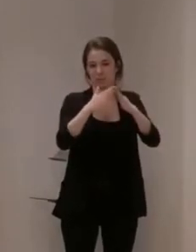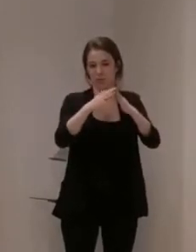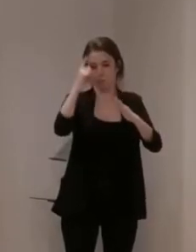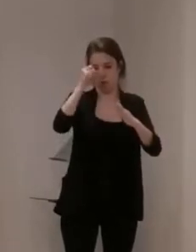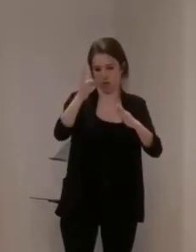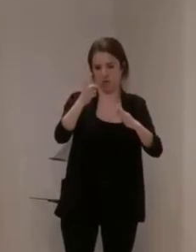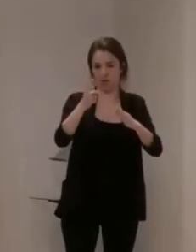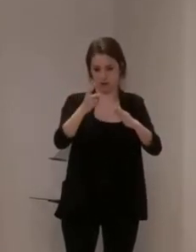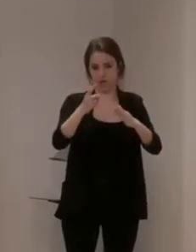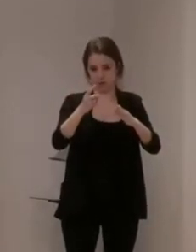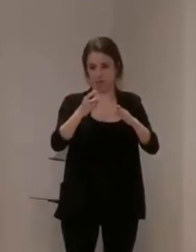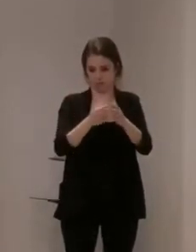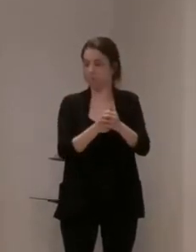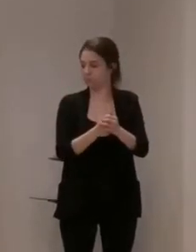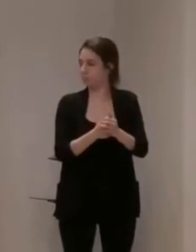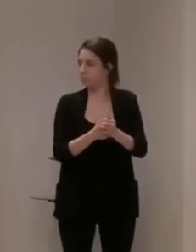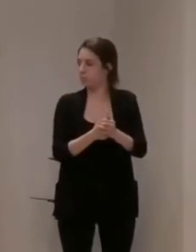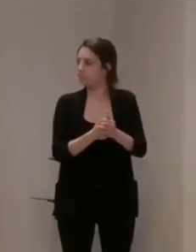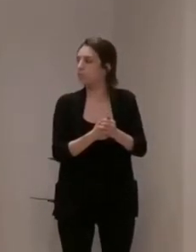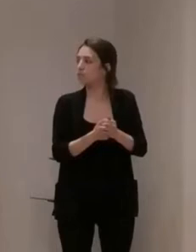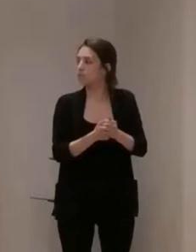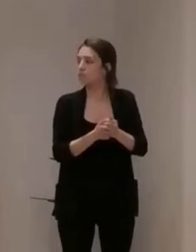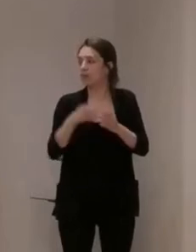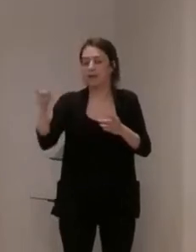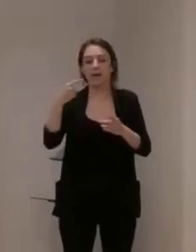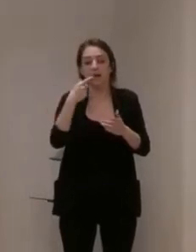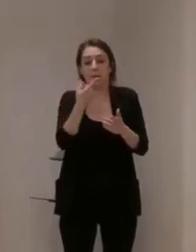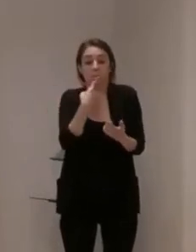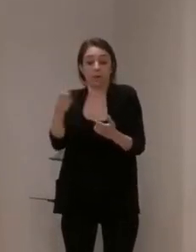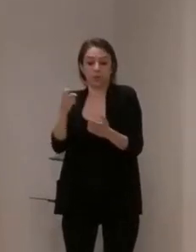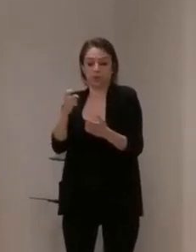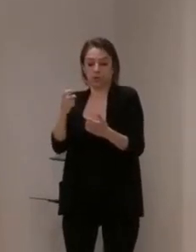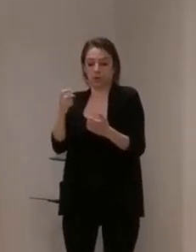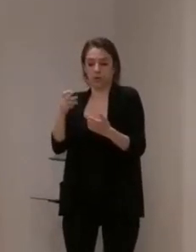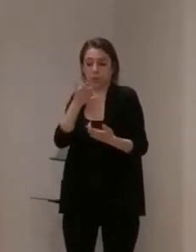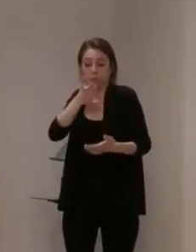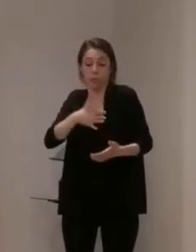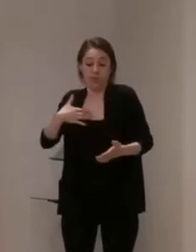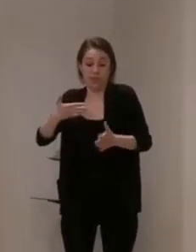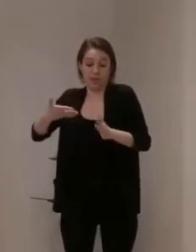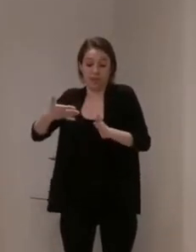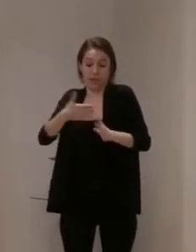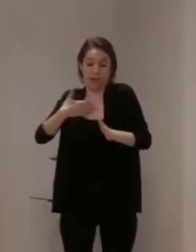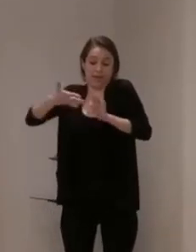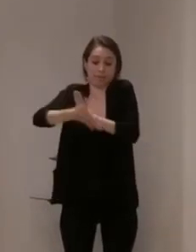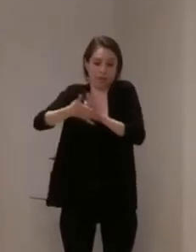passat. La Pilar ens ho pot explicar. Què era, com funcionava i què us va passar, personalment?